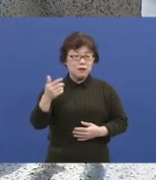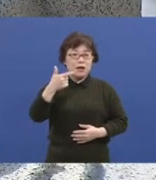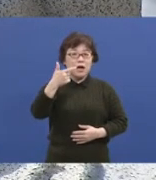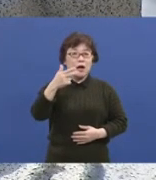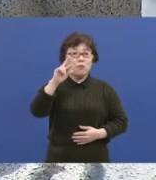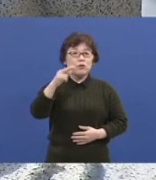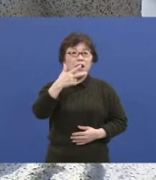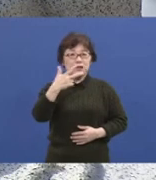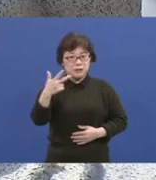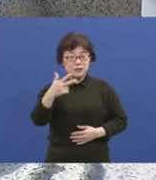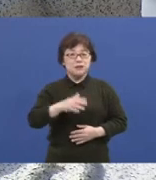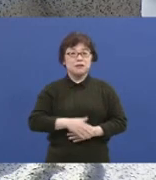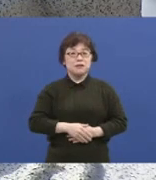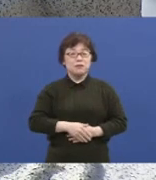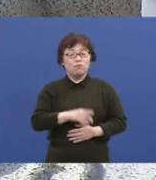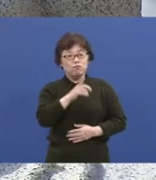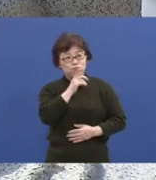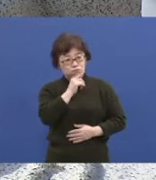なるほどね、